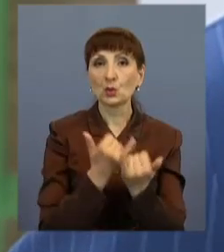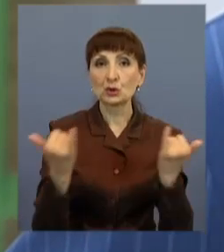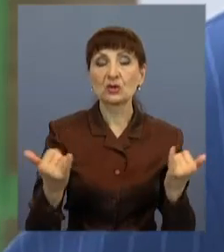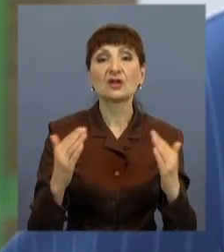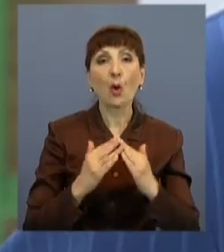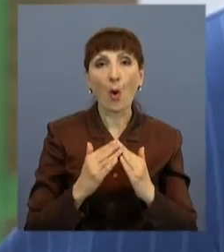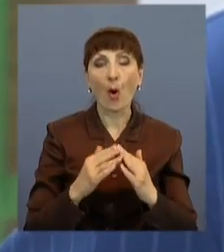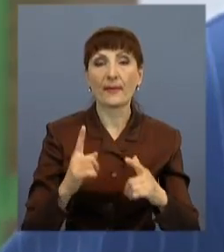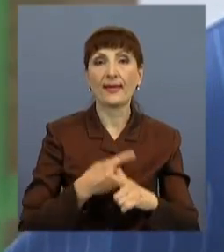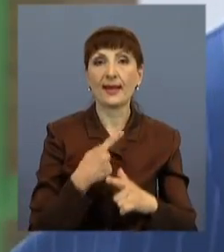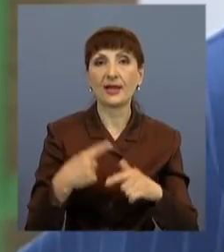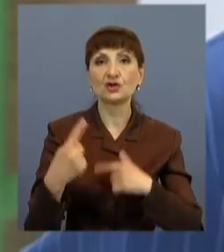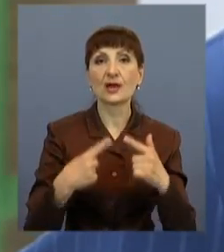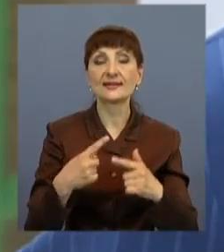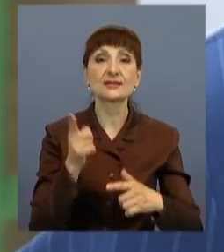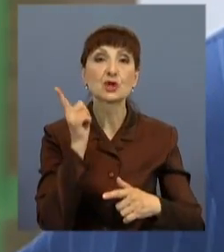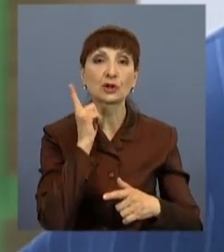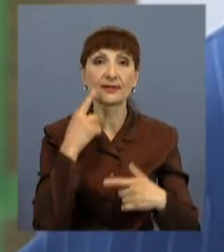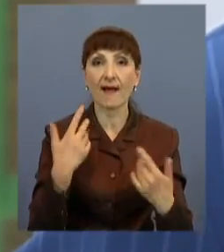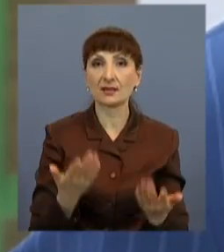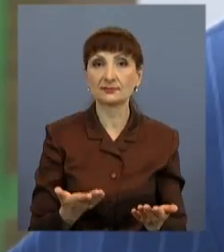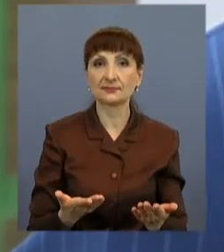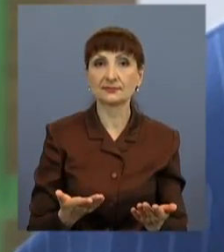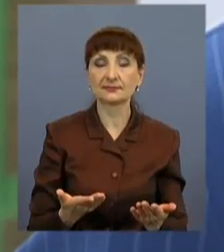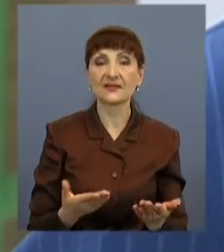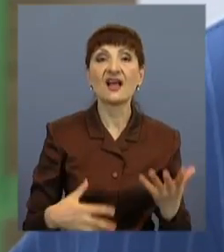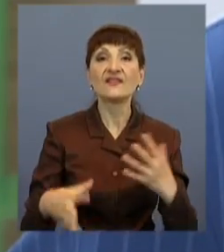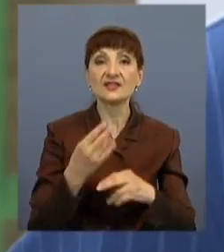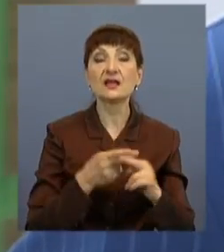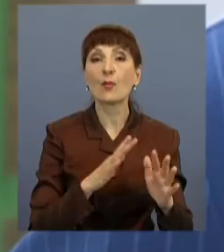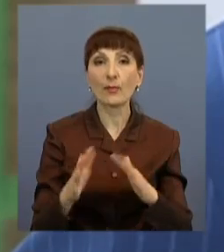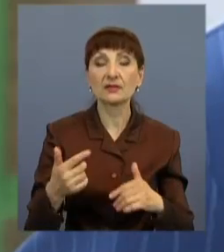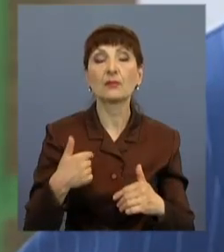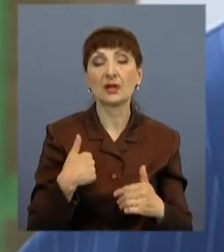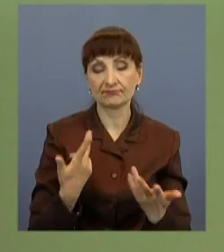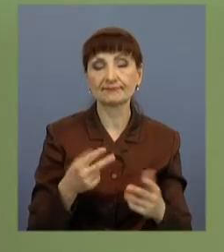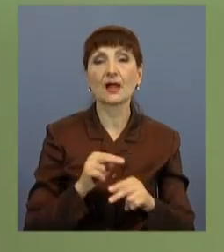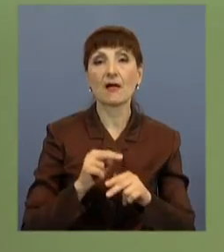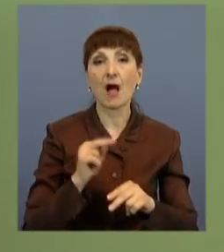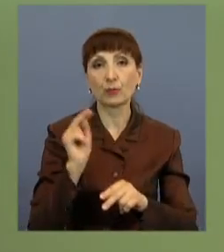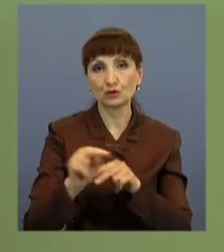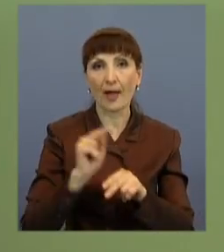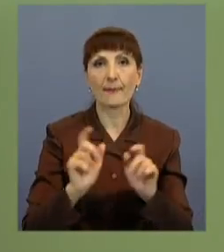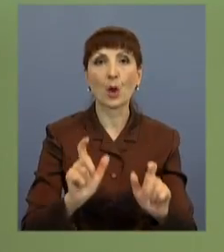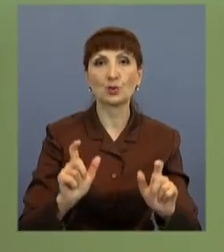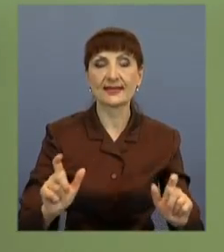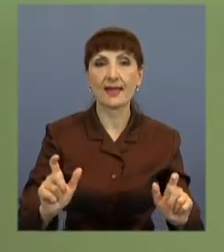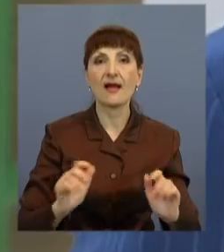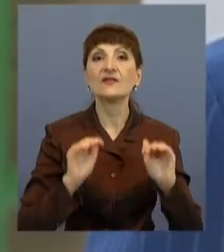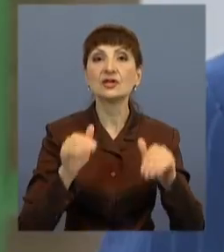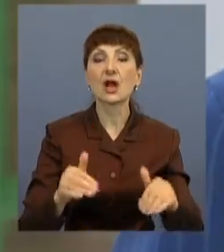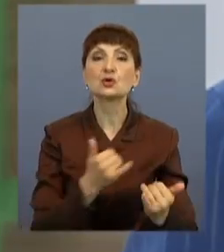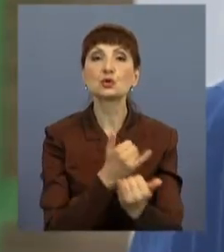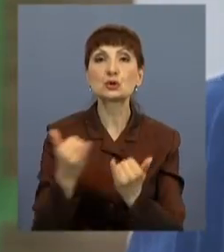или через мобильный телефон. Все этот моменты мы отрабатываем, сейчас обучаем людей. Внедряется услуга